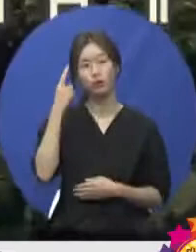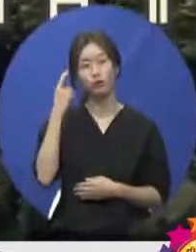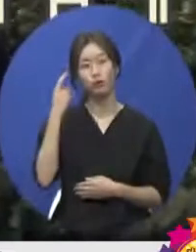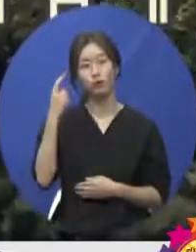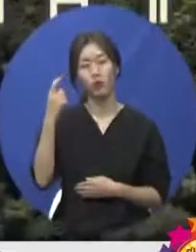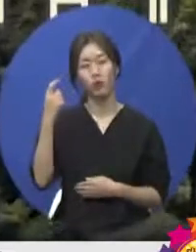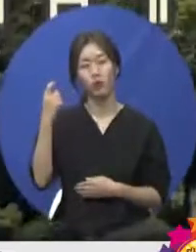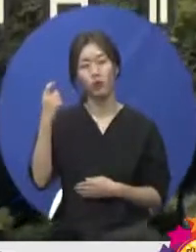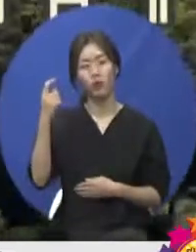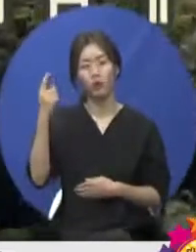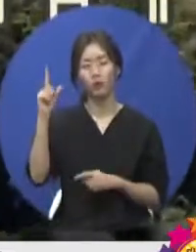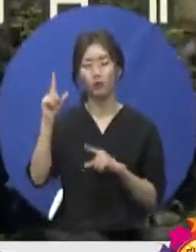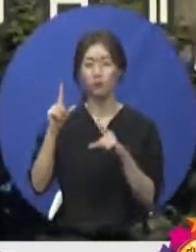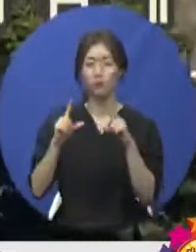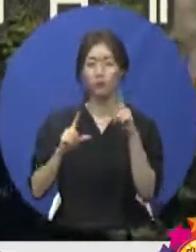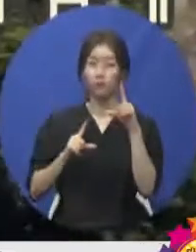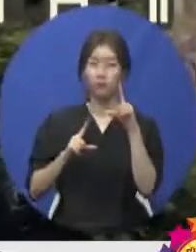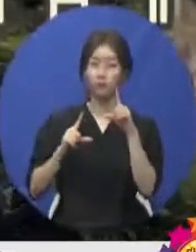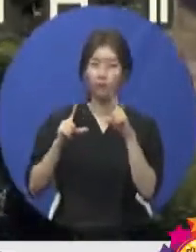마음 추억